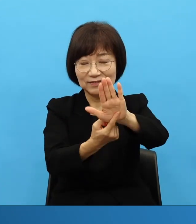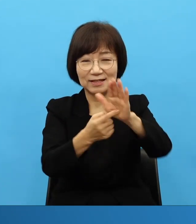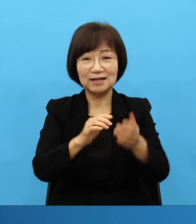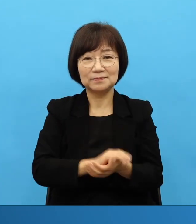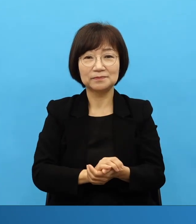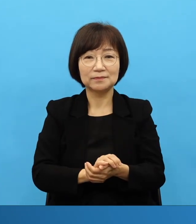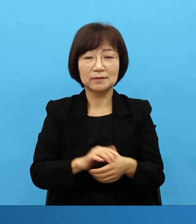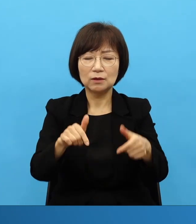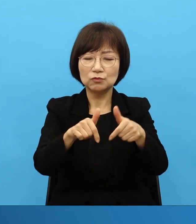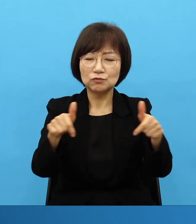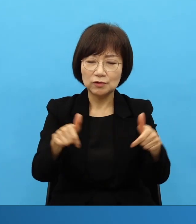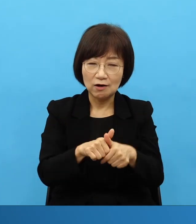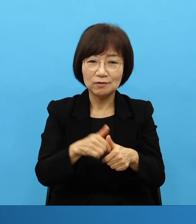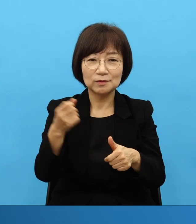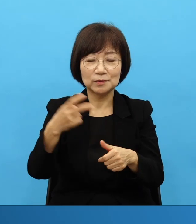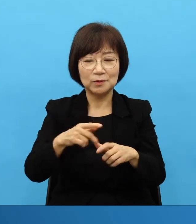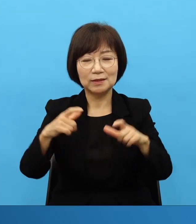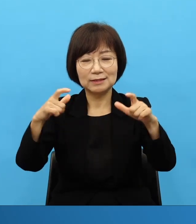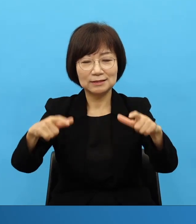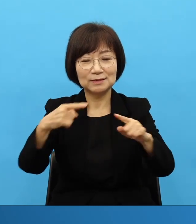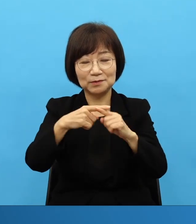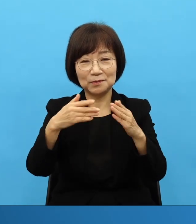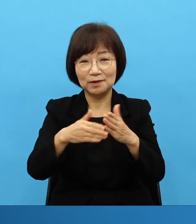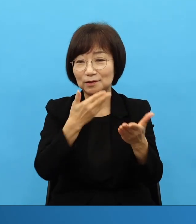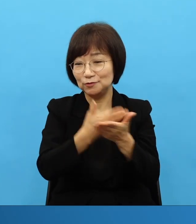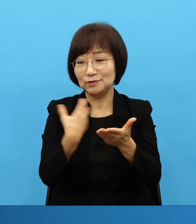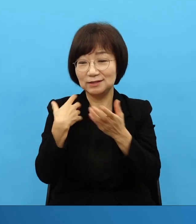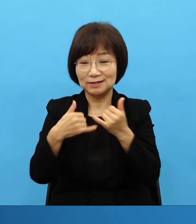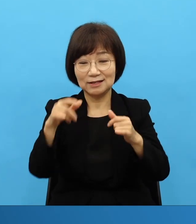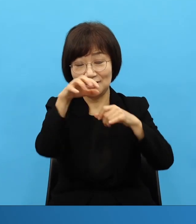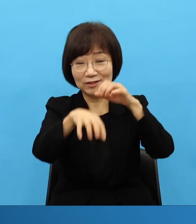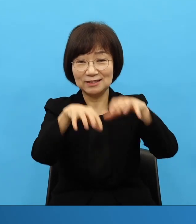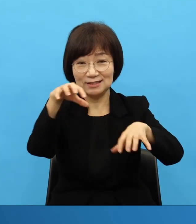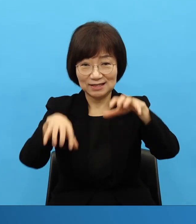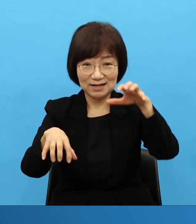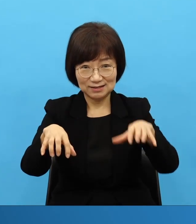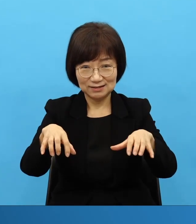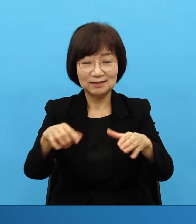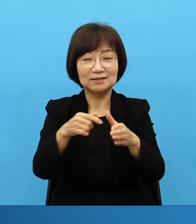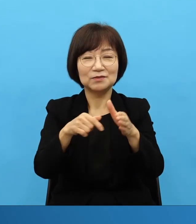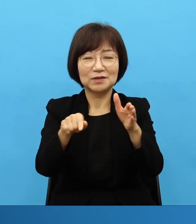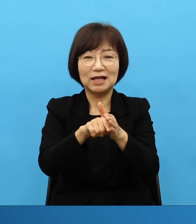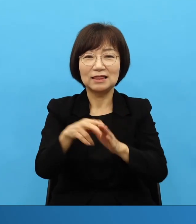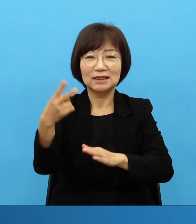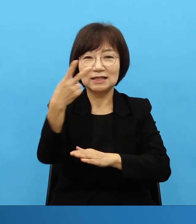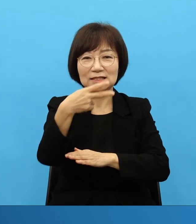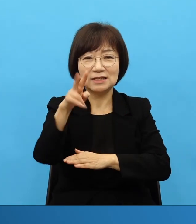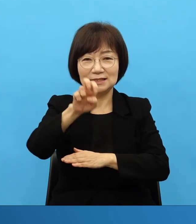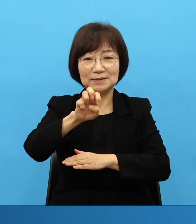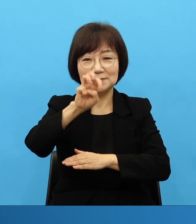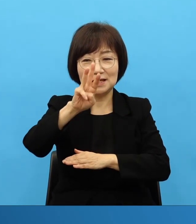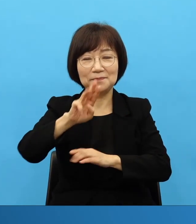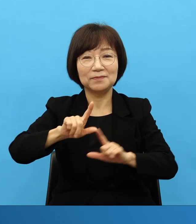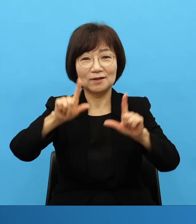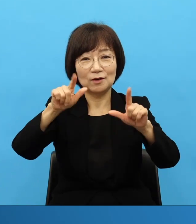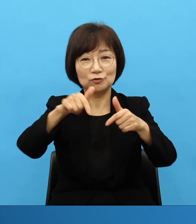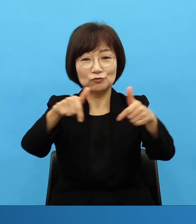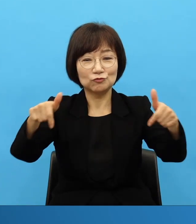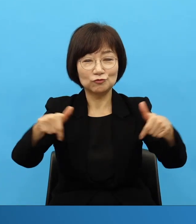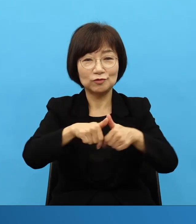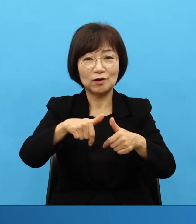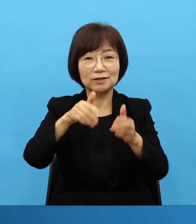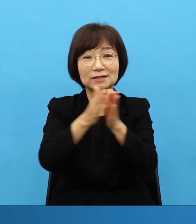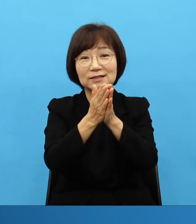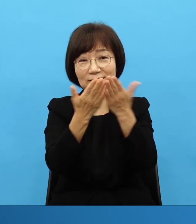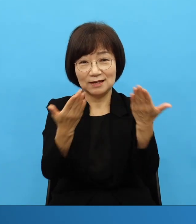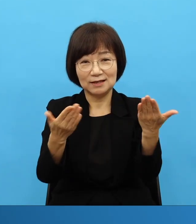구역을 넘어 지교회, 중직자 현장 등 모든 전도 현장을 위한 2023 구역공과 25응답 보좌의 축복